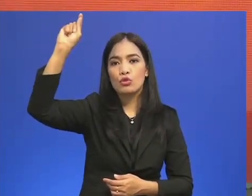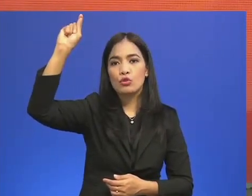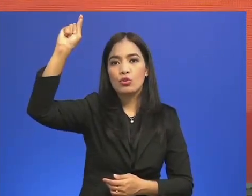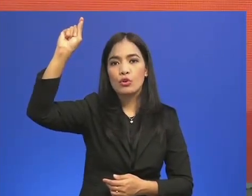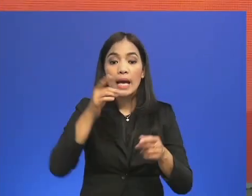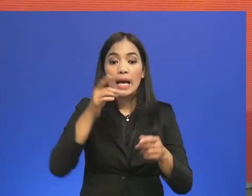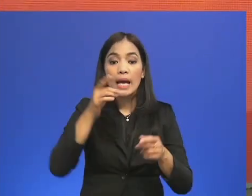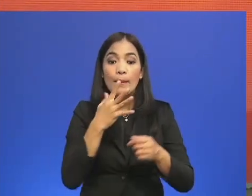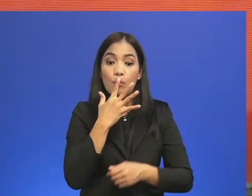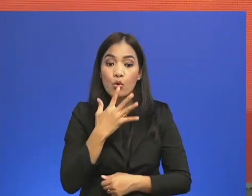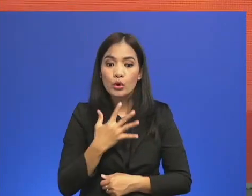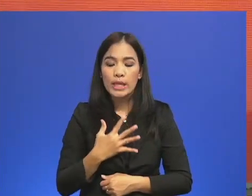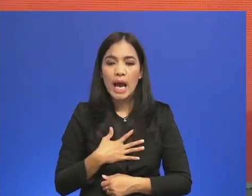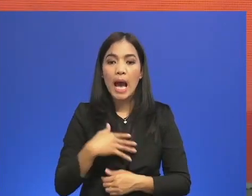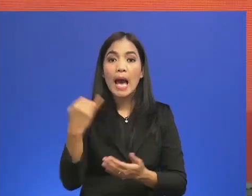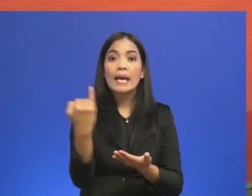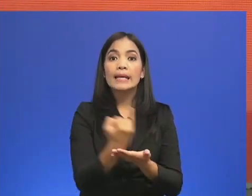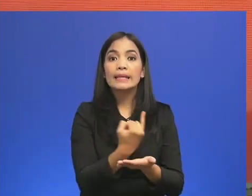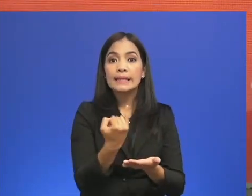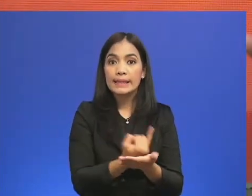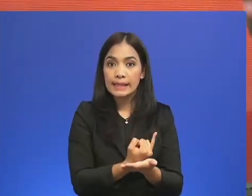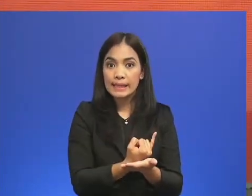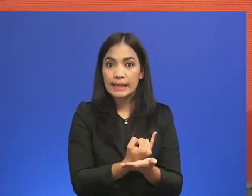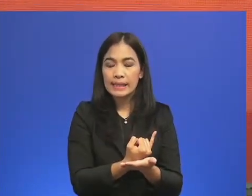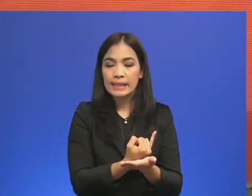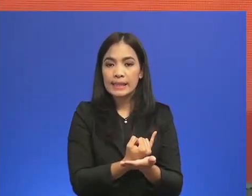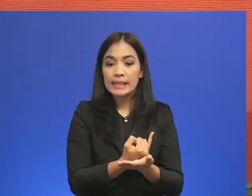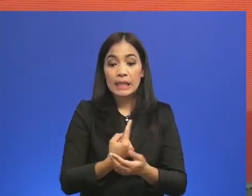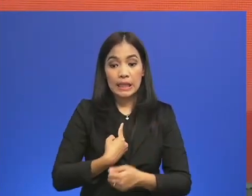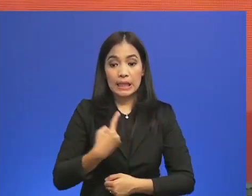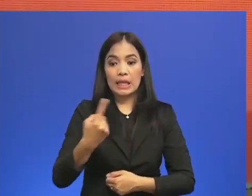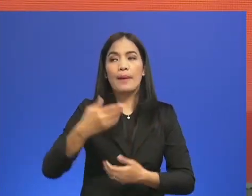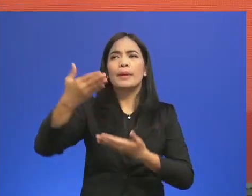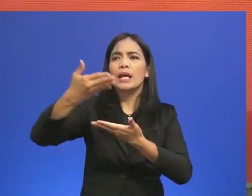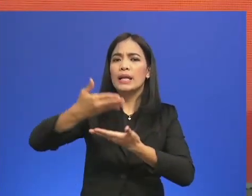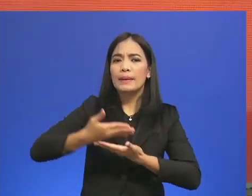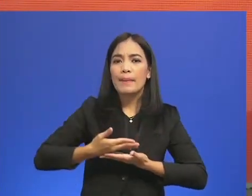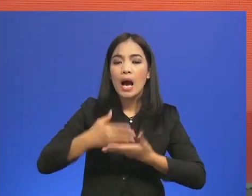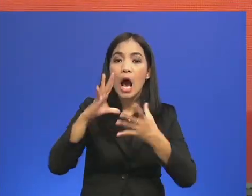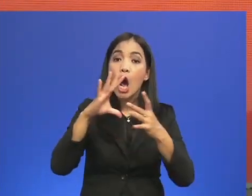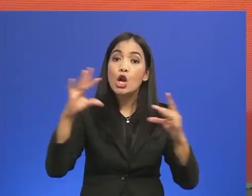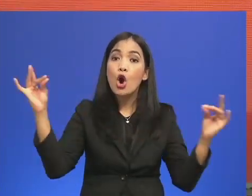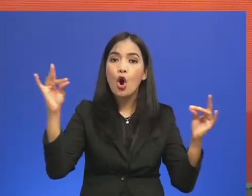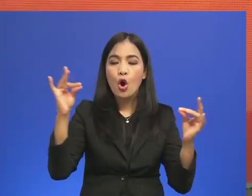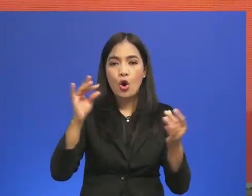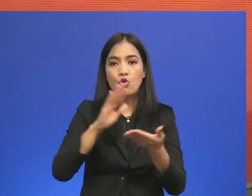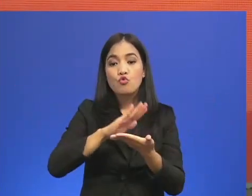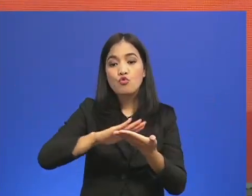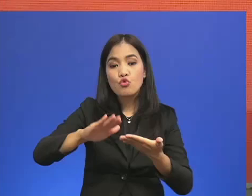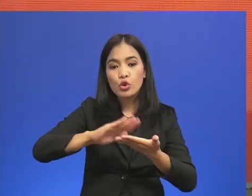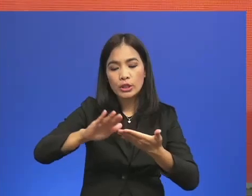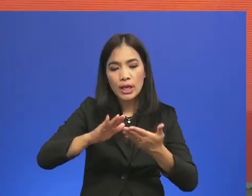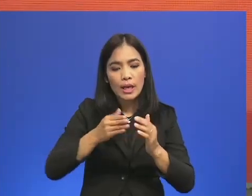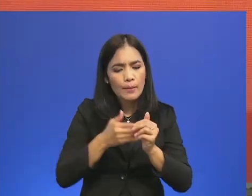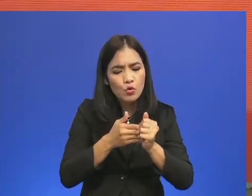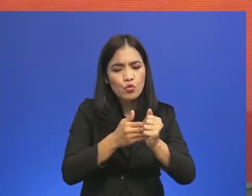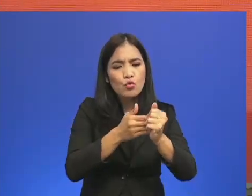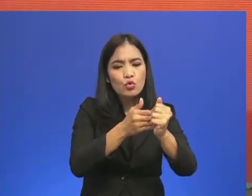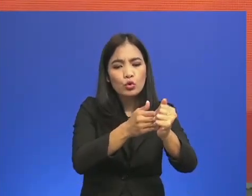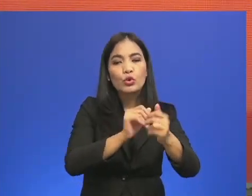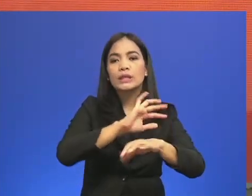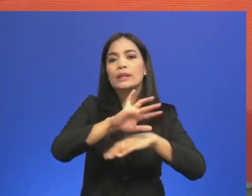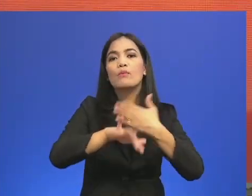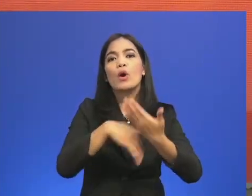kita memiliki Injil, dan kita menerima Roh Kudus yang menuntun kita kepada seluruh